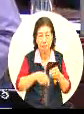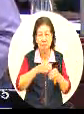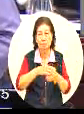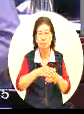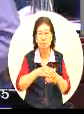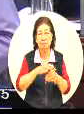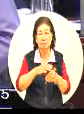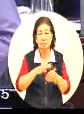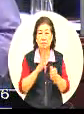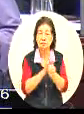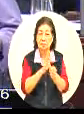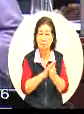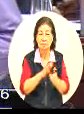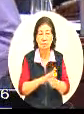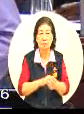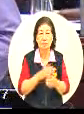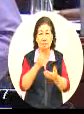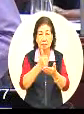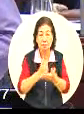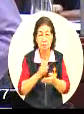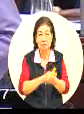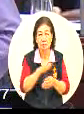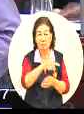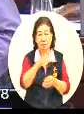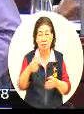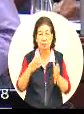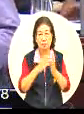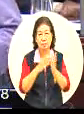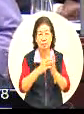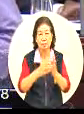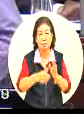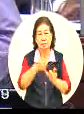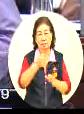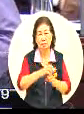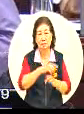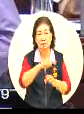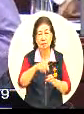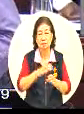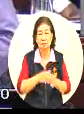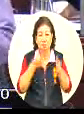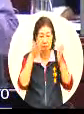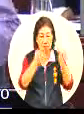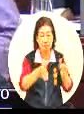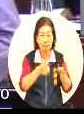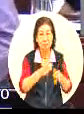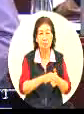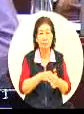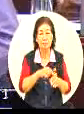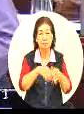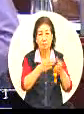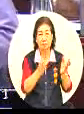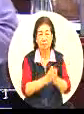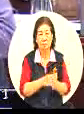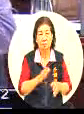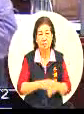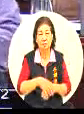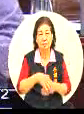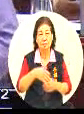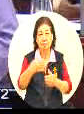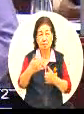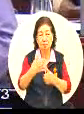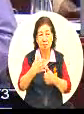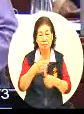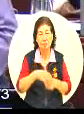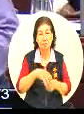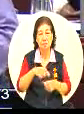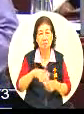我这个请我们的这两局的同仁针对这个部分，因为你是把这样跟我问啊，事实